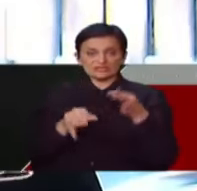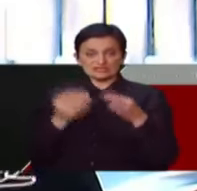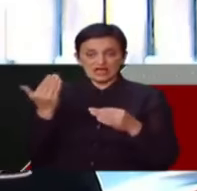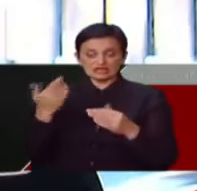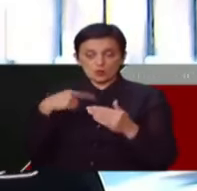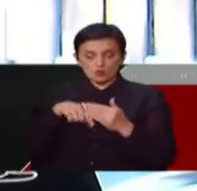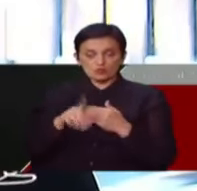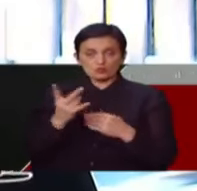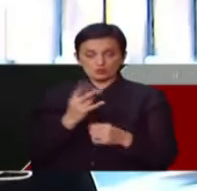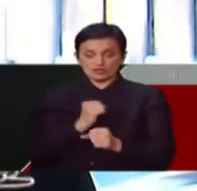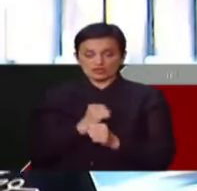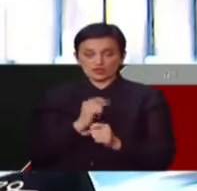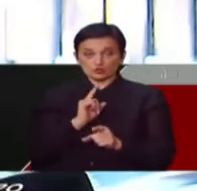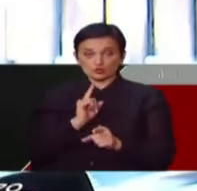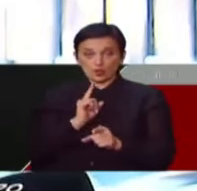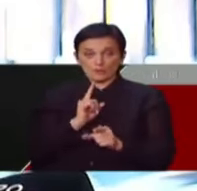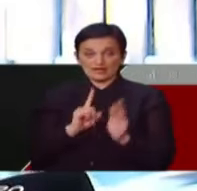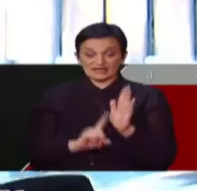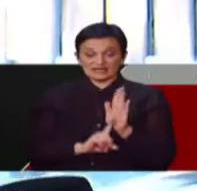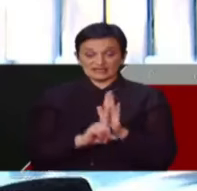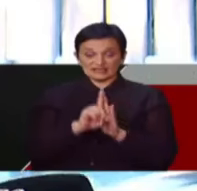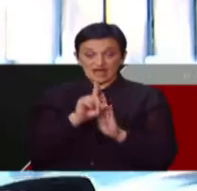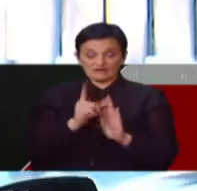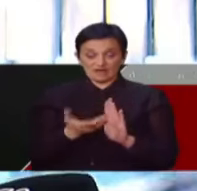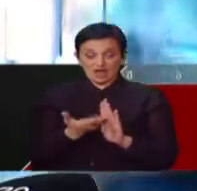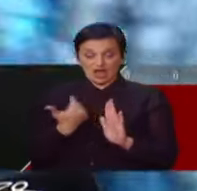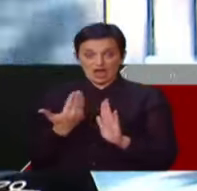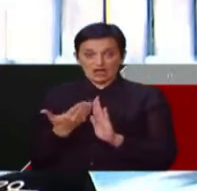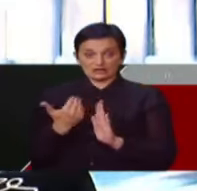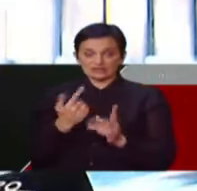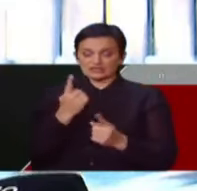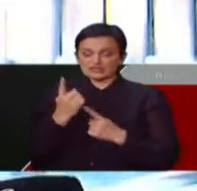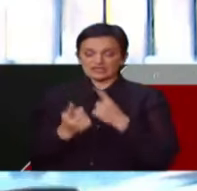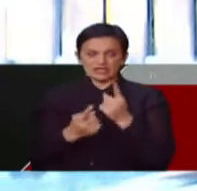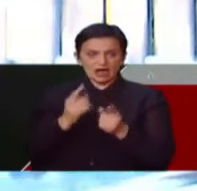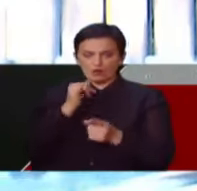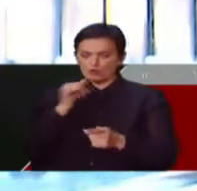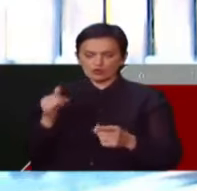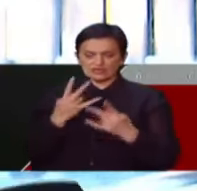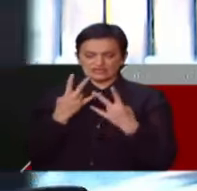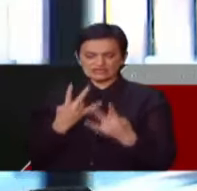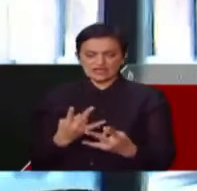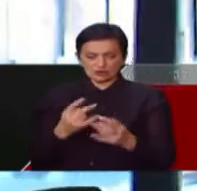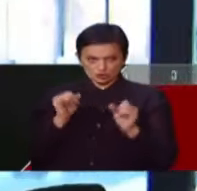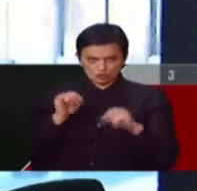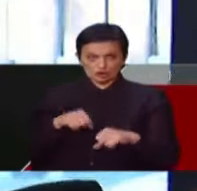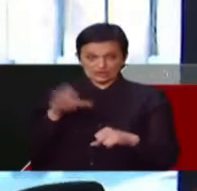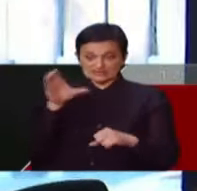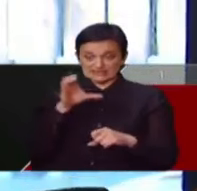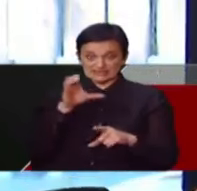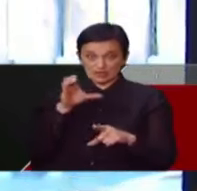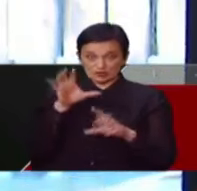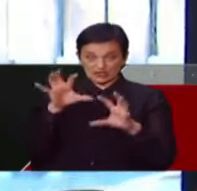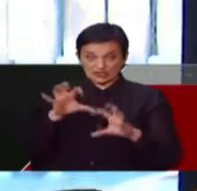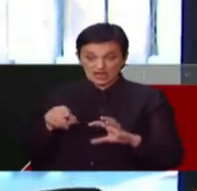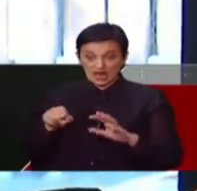რომ იმისთვის, რომ თავიდან იყოს აცილებული გამოუსწორებელი ზიანი, რომელიც შეიძლება მიადგეს სექტემბერში ამ